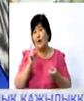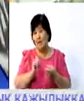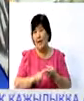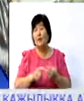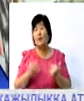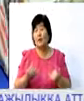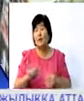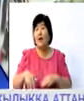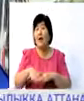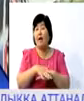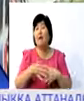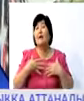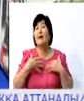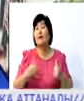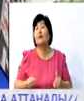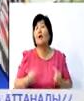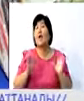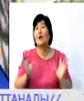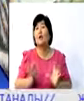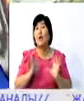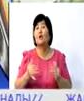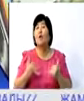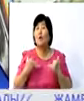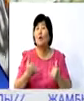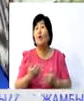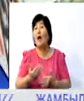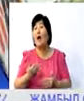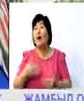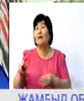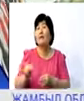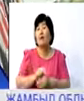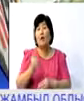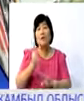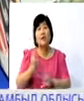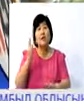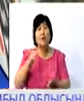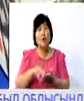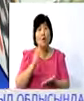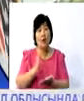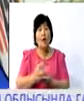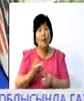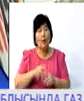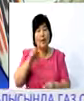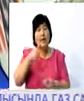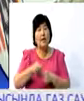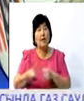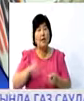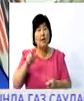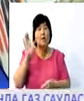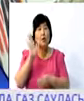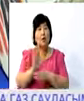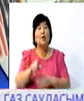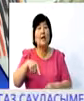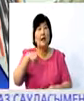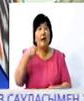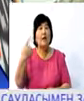Сондықтан халықтың денсаулығын сақтау, оны қорғау, оны алдын алу бірінші кезекте тұрады. Ол елбасының жолдауында да